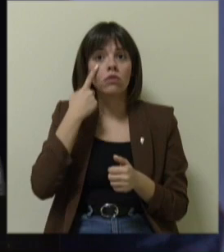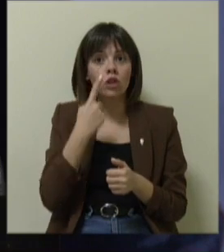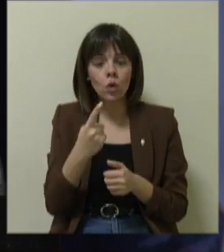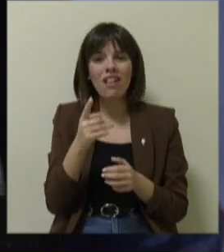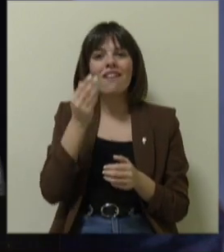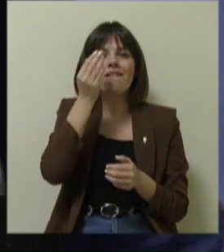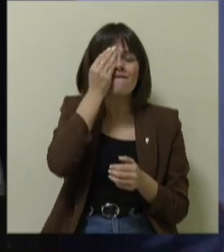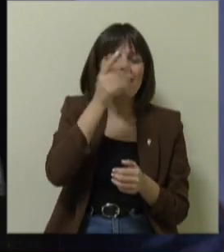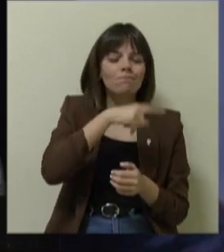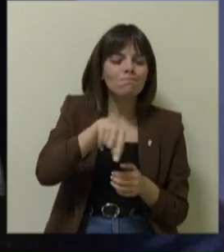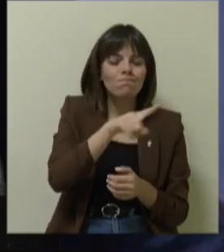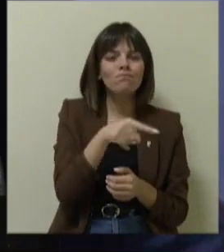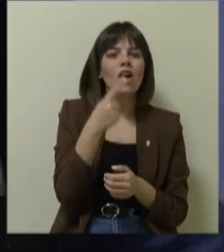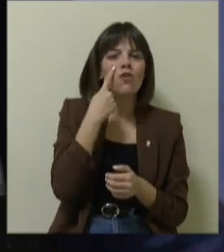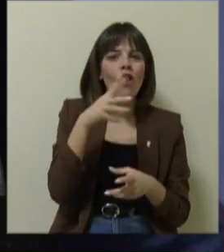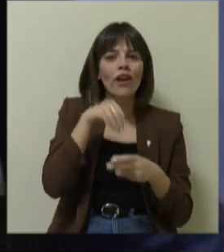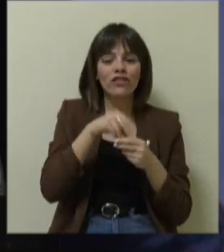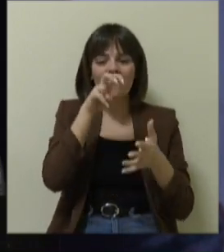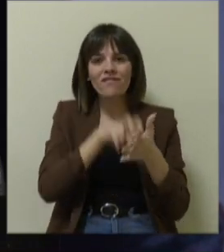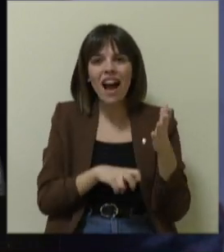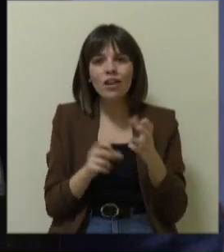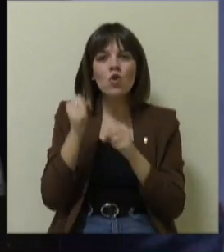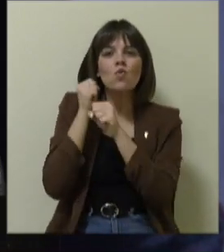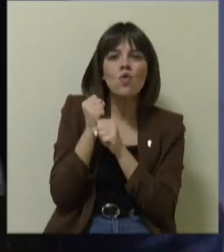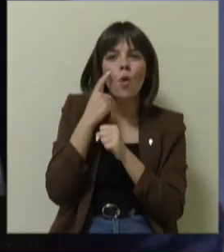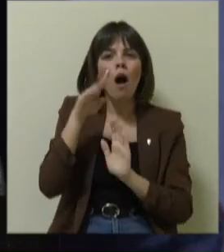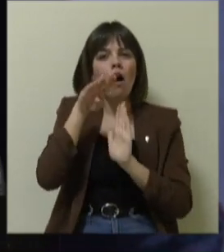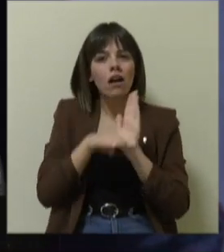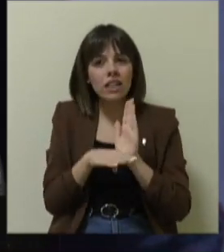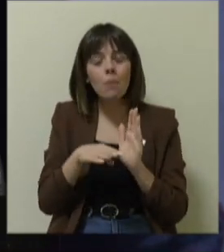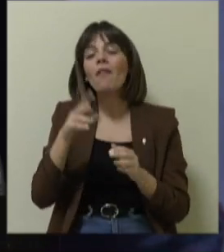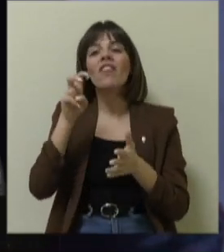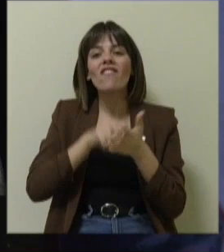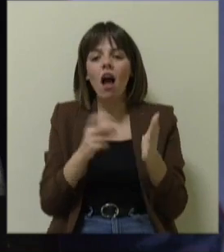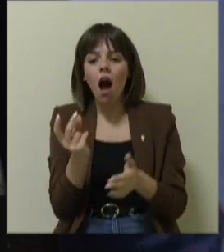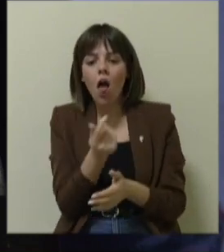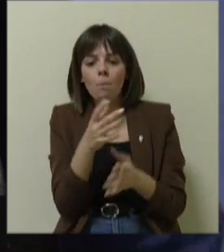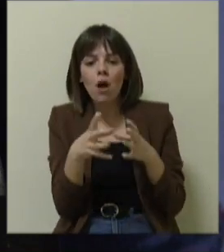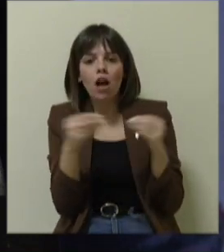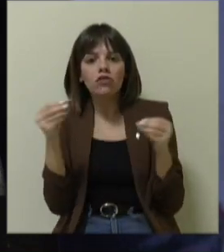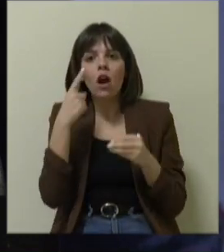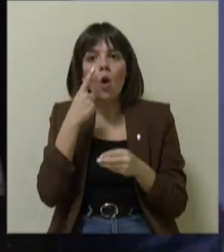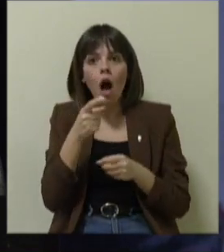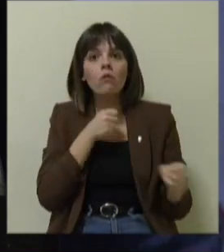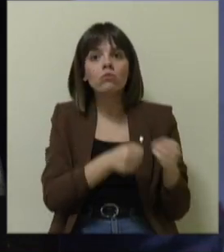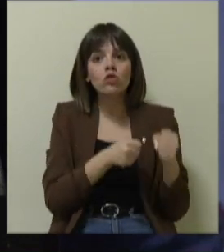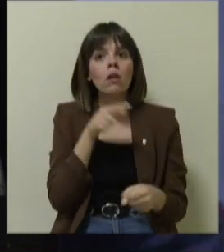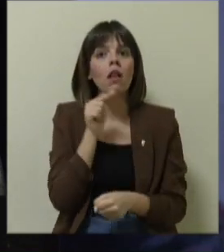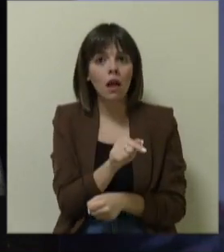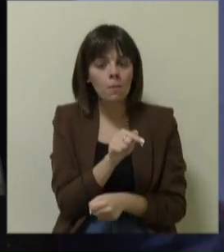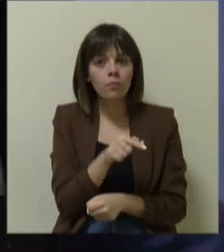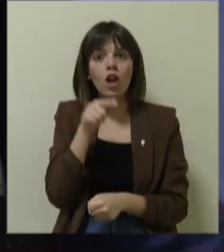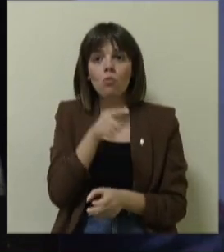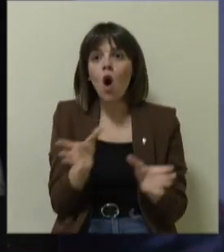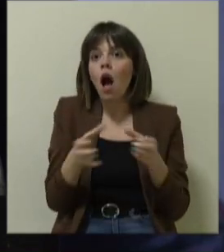sabit gelirler üzerindeki vergi yükünü azaltmak ve vergi kayıp kaçaklarıyla etkili mücadele etmektir.